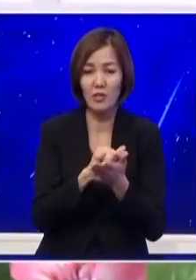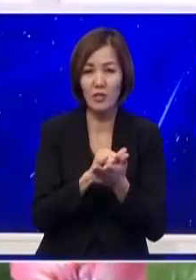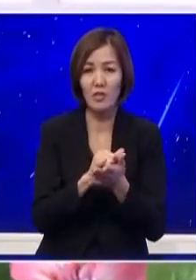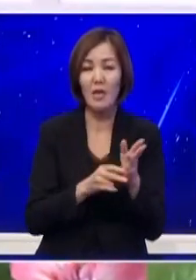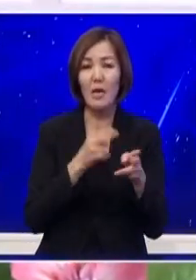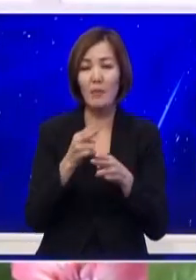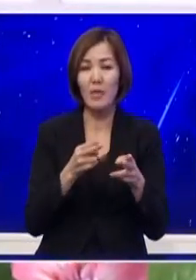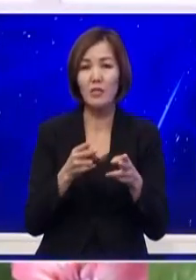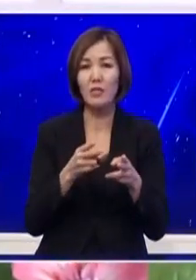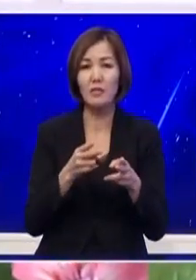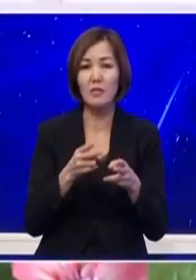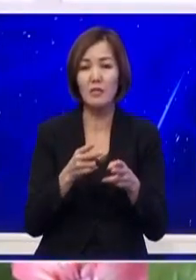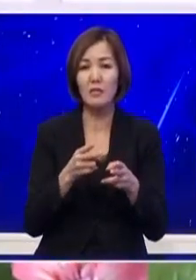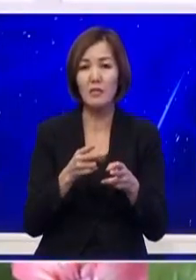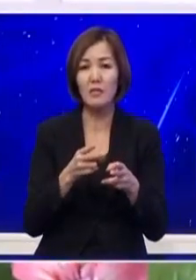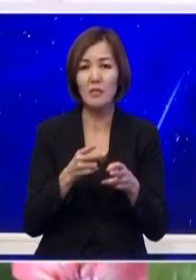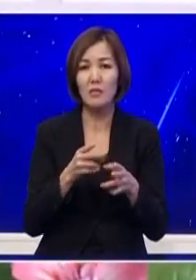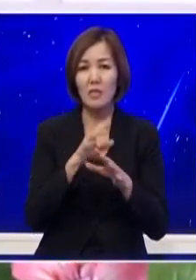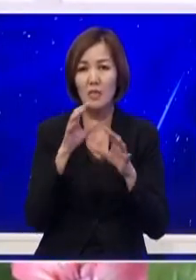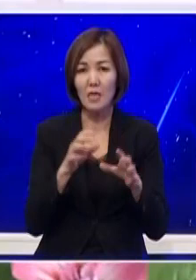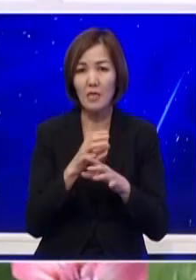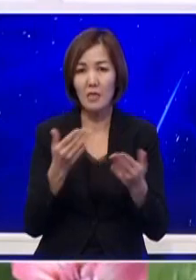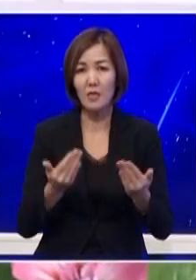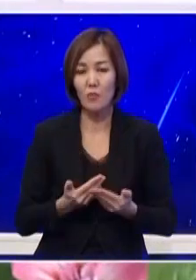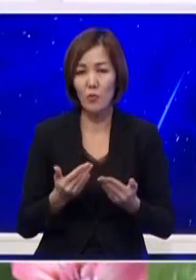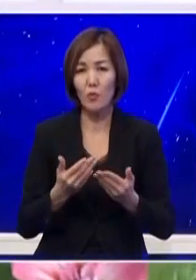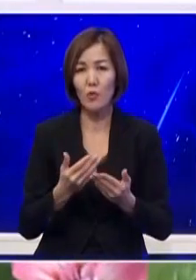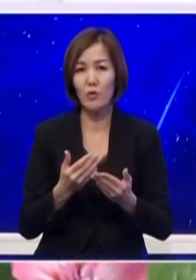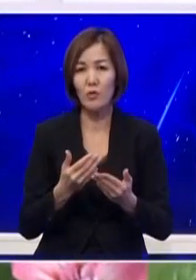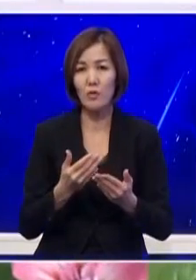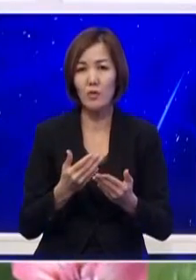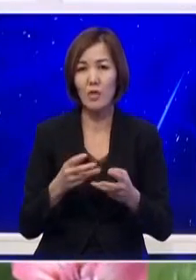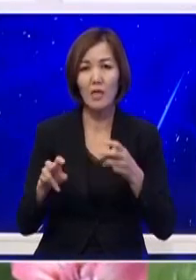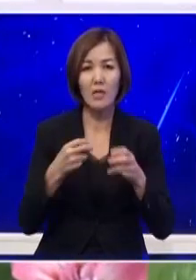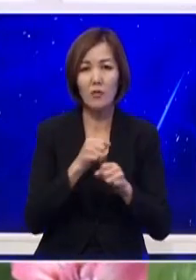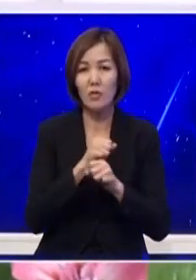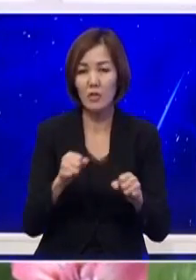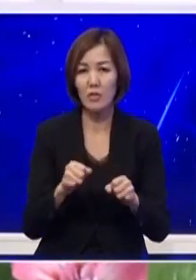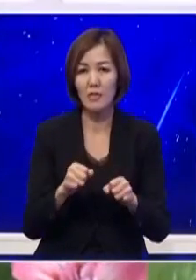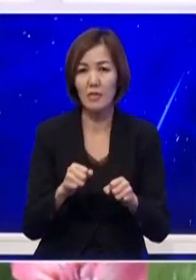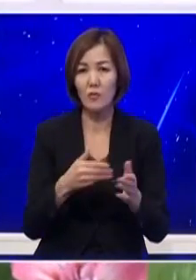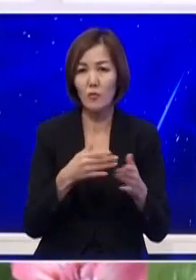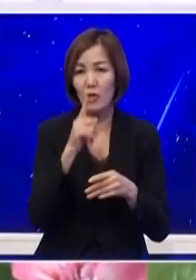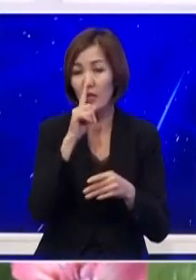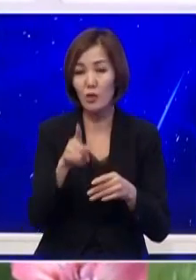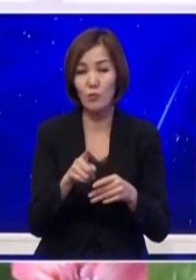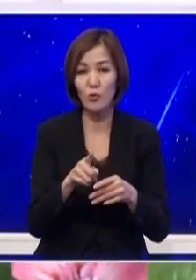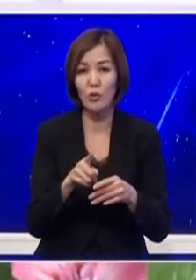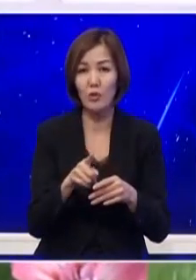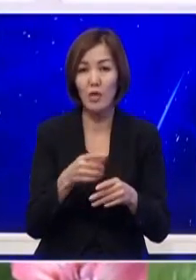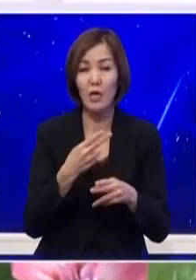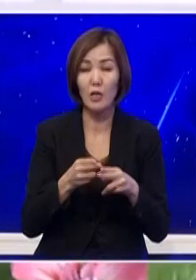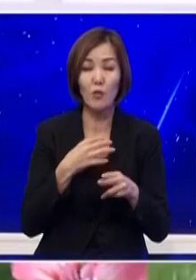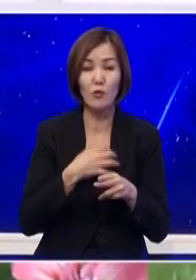Опять-таки, принцип операции – сохранением органов, не даже частичного удаления не производя. Это очень